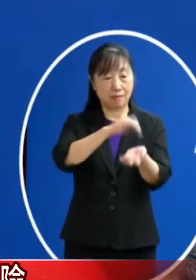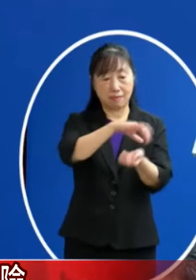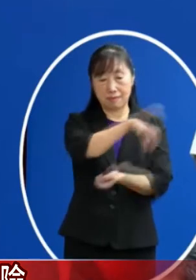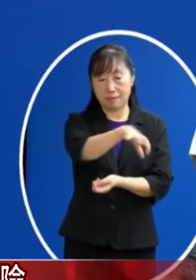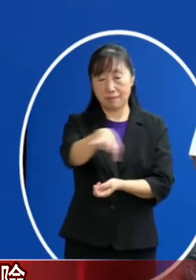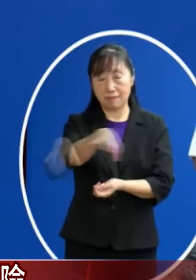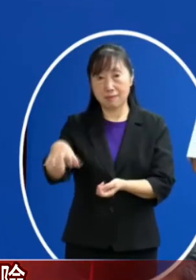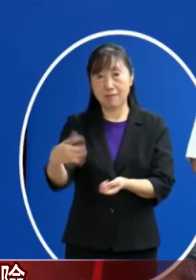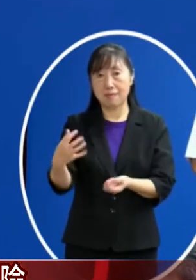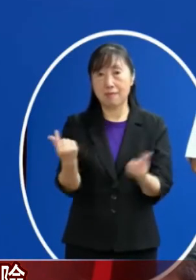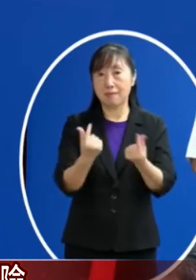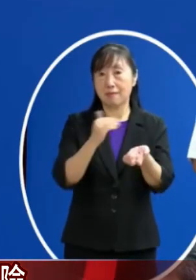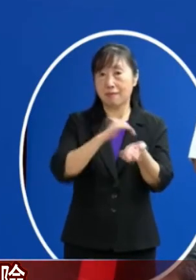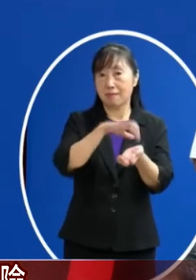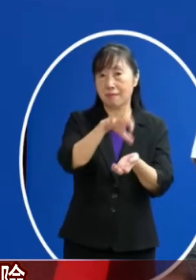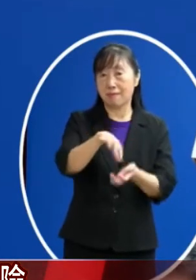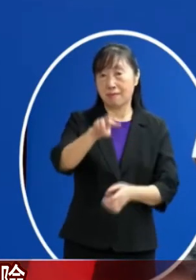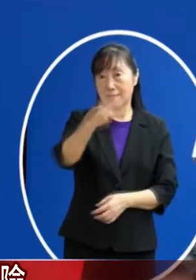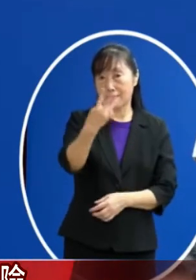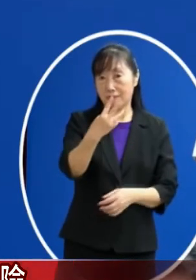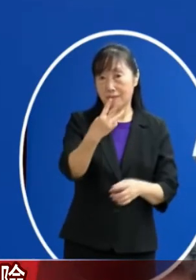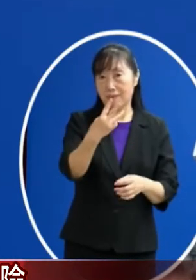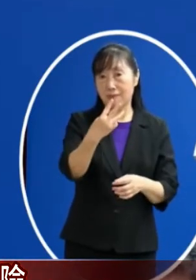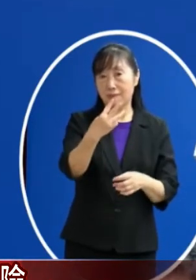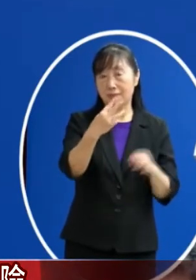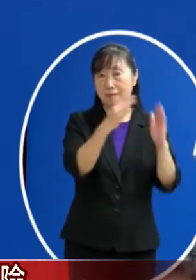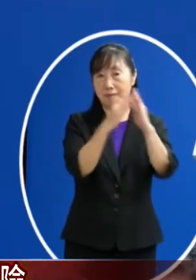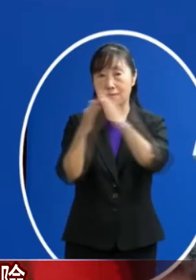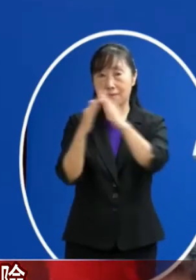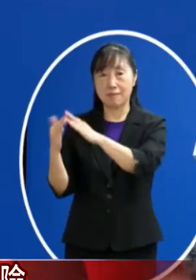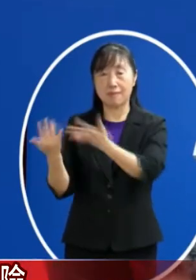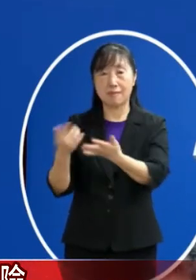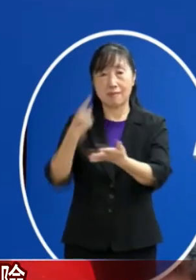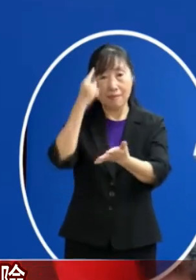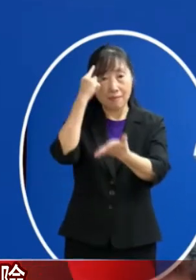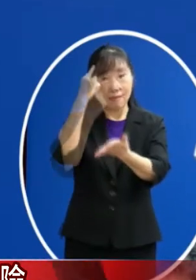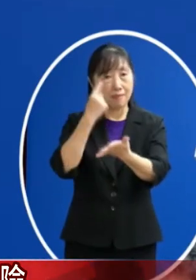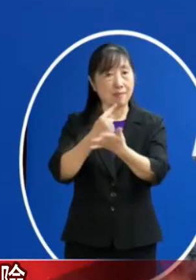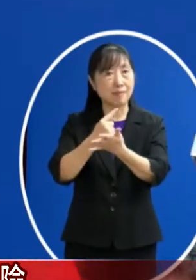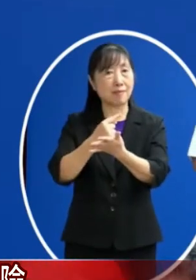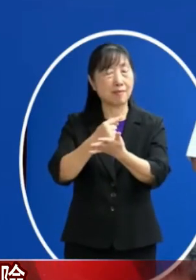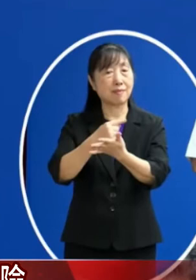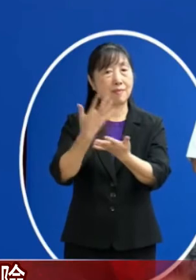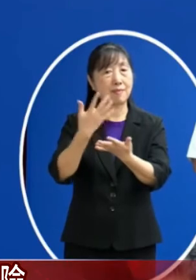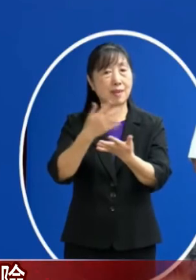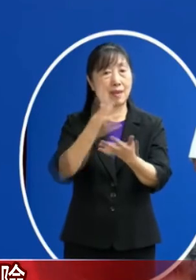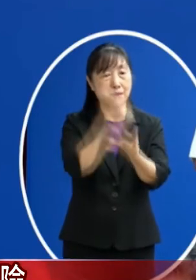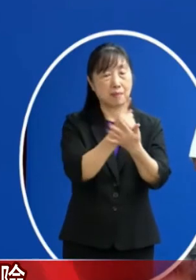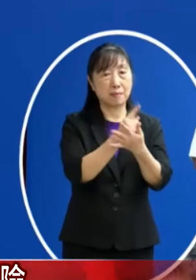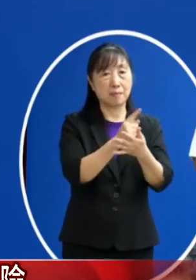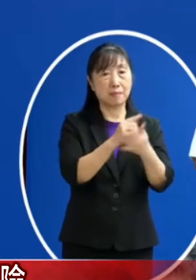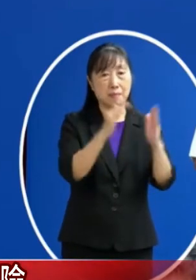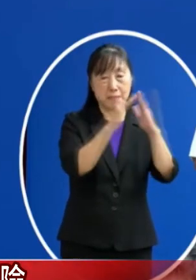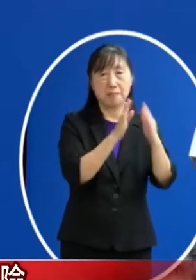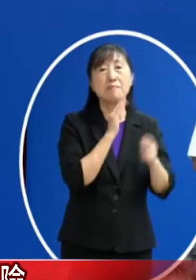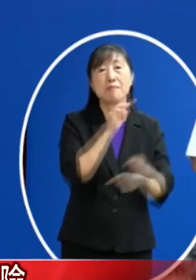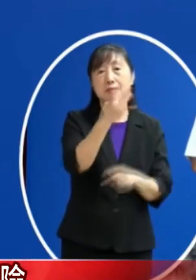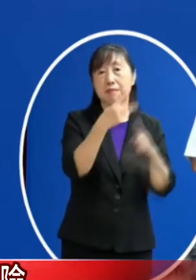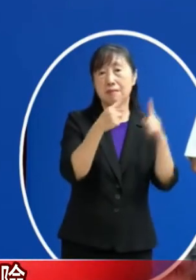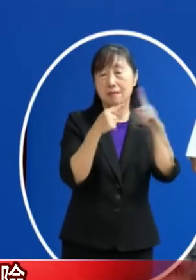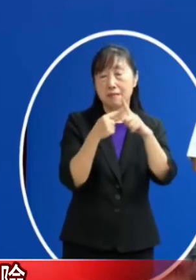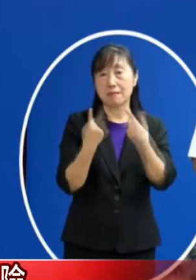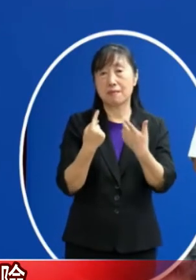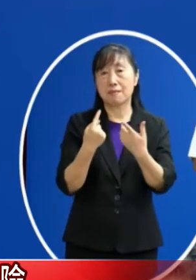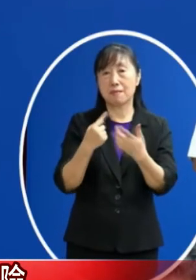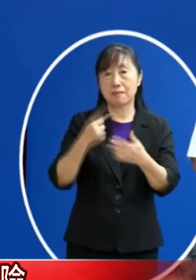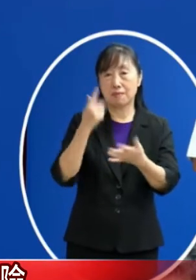所，包括医院我们有300家以每天300可以接种300人剂那可以每周